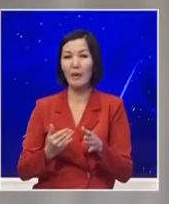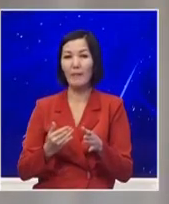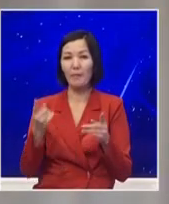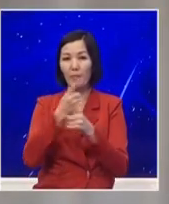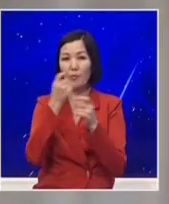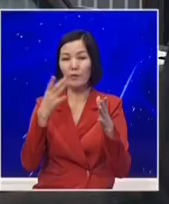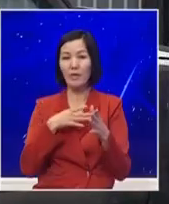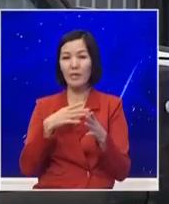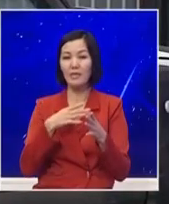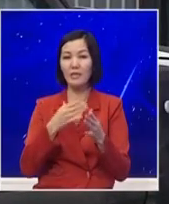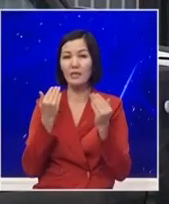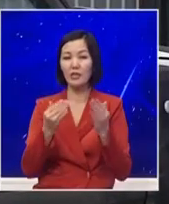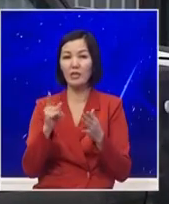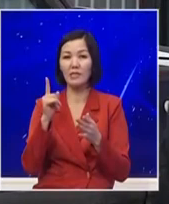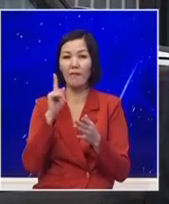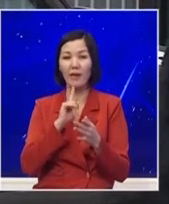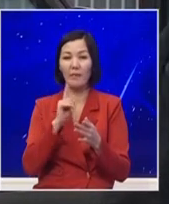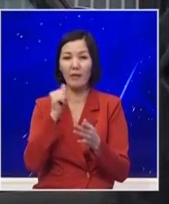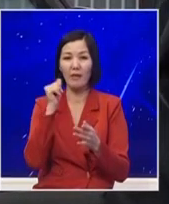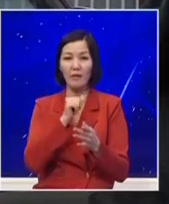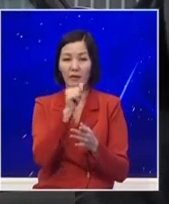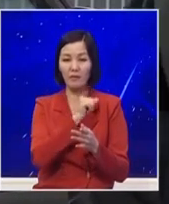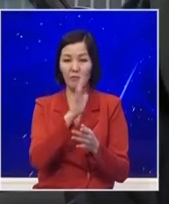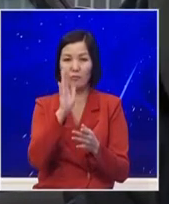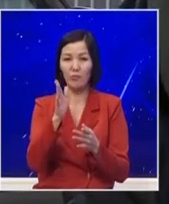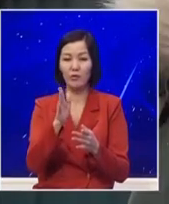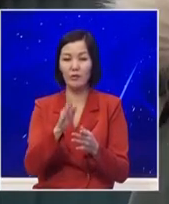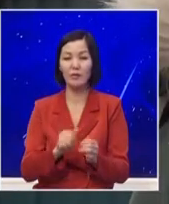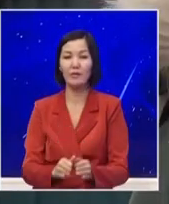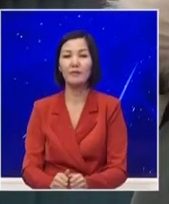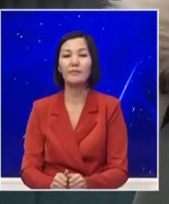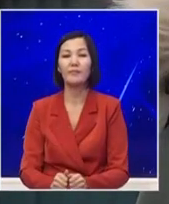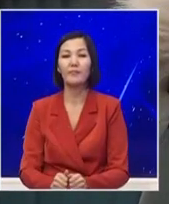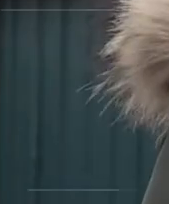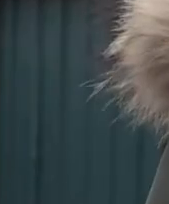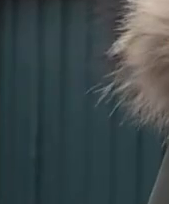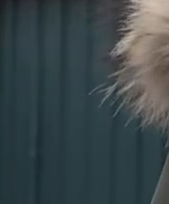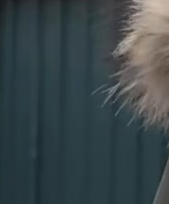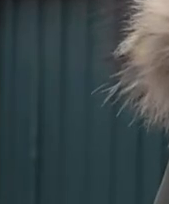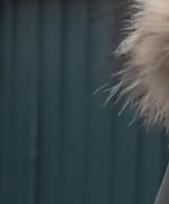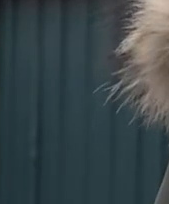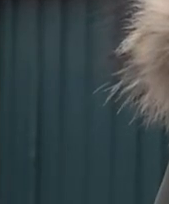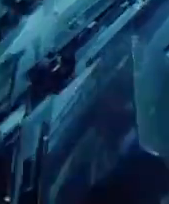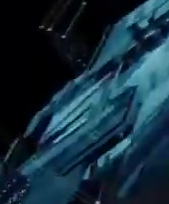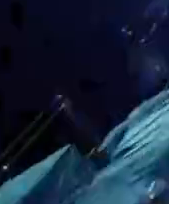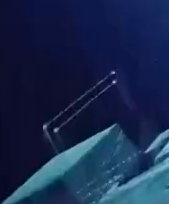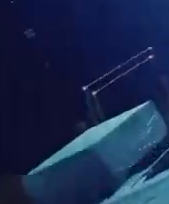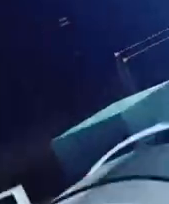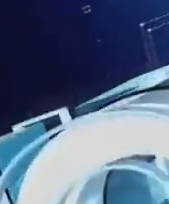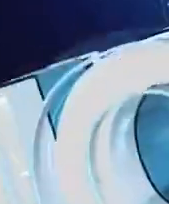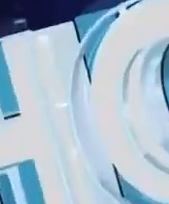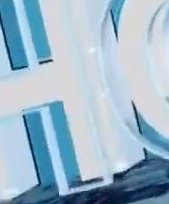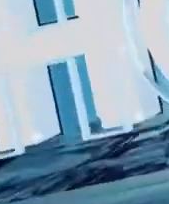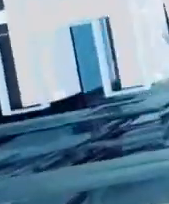она пока скрывает. Пусть это будет сюрпризом, говорит Айжан. Руслан Нурмухамбетов, Жасулан Шенгендже, телеканал Жетсу.